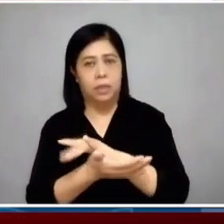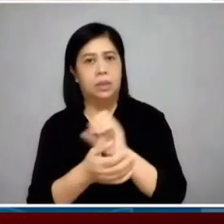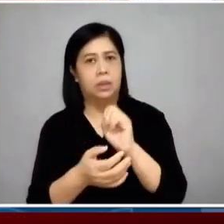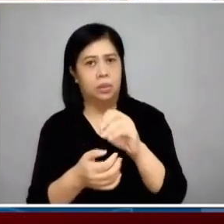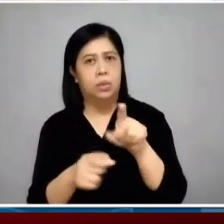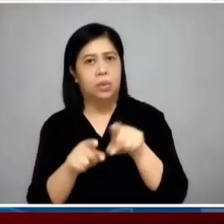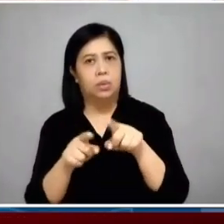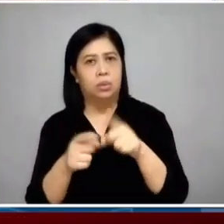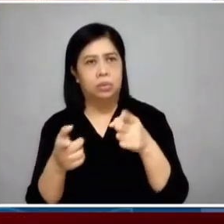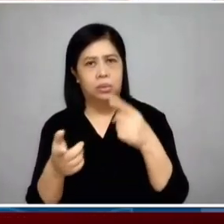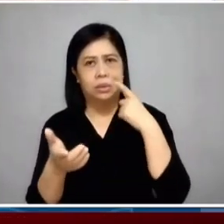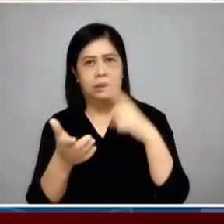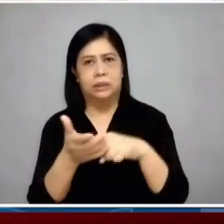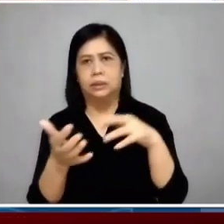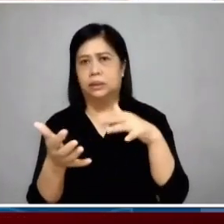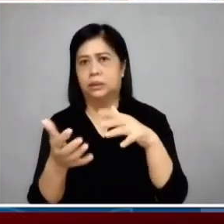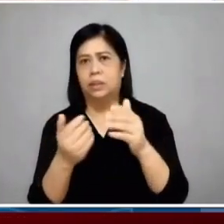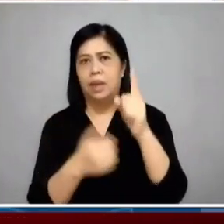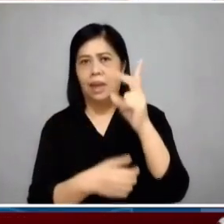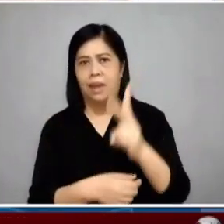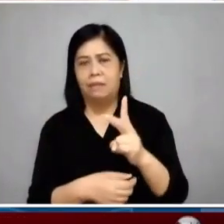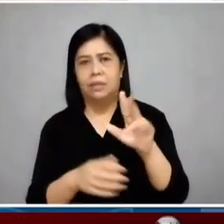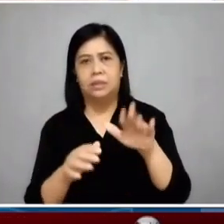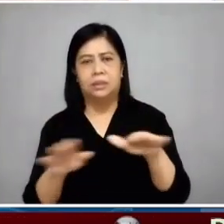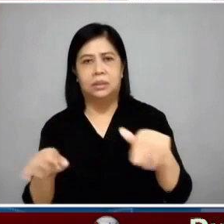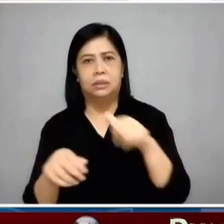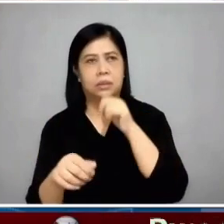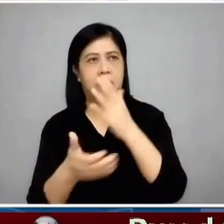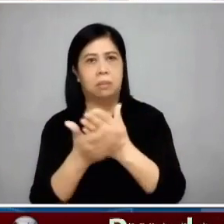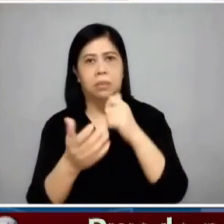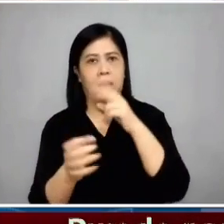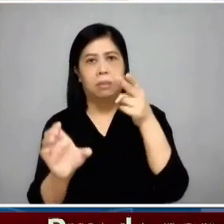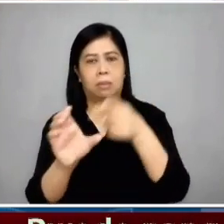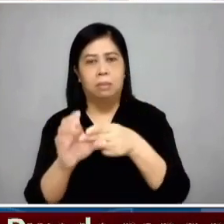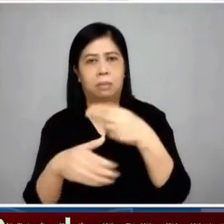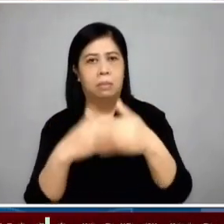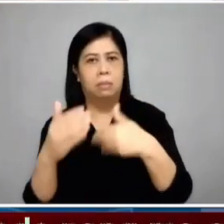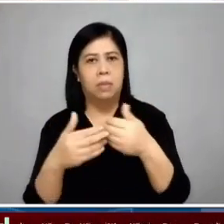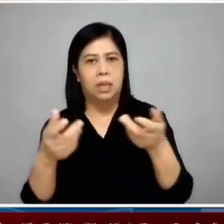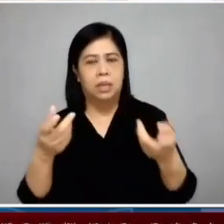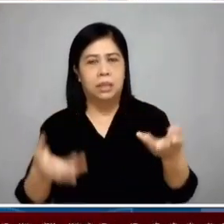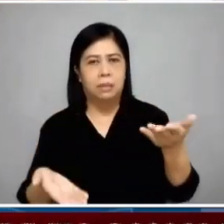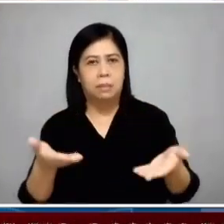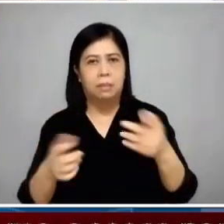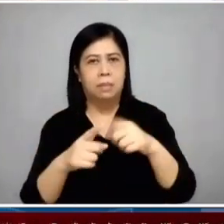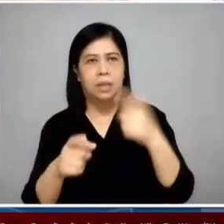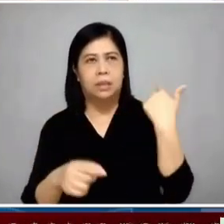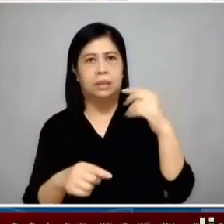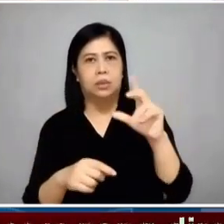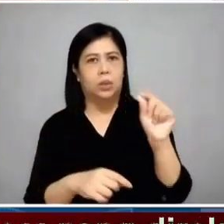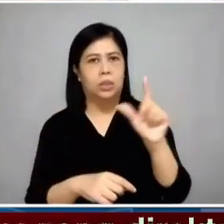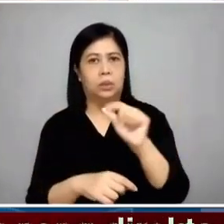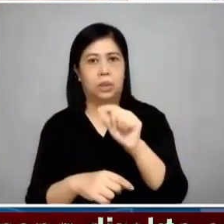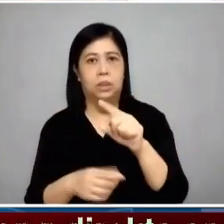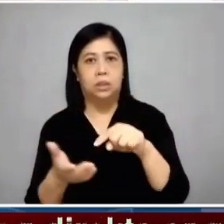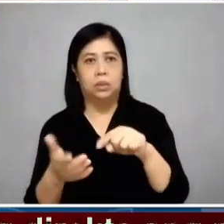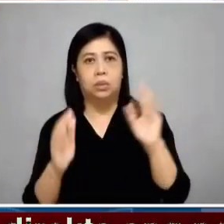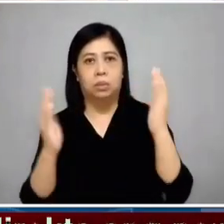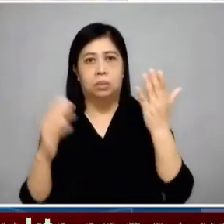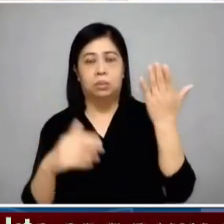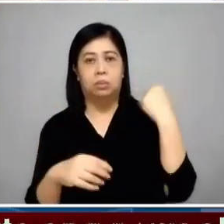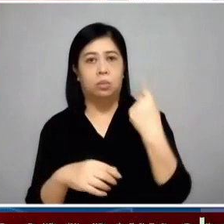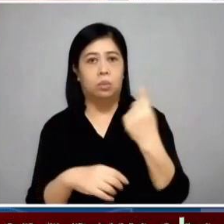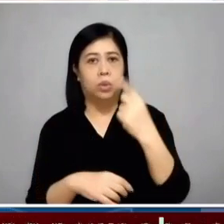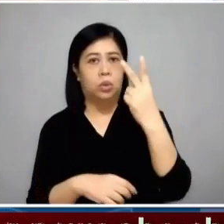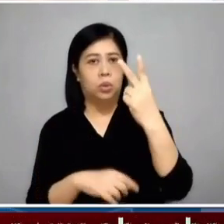revealed in the study that half of the children did not participate in the Operation Timbang Plus in 2020. So this is compared to only 2 out